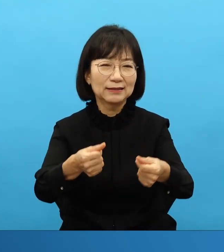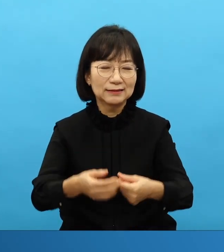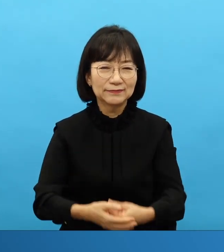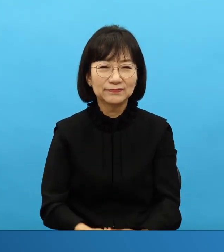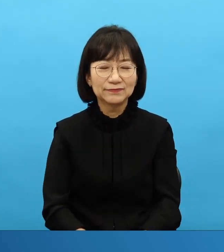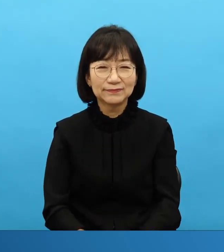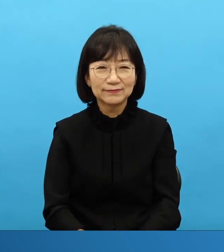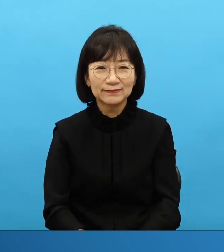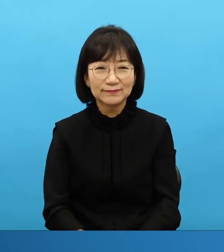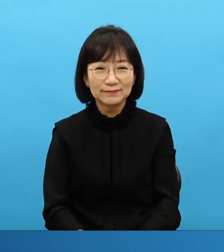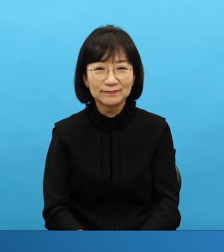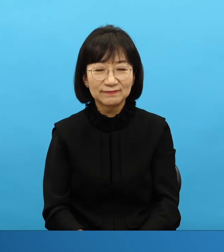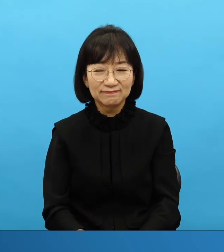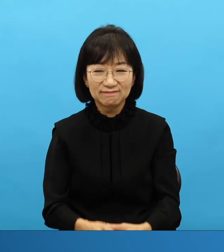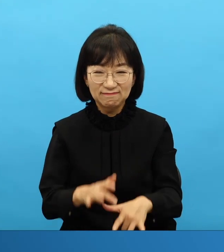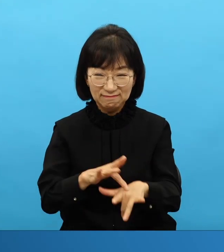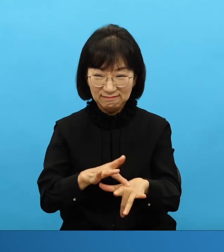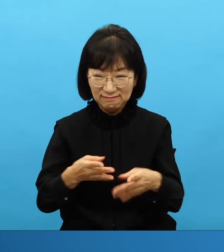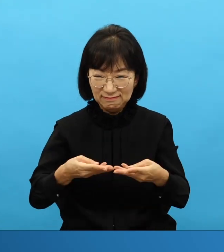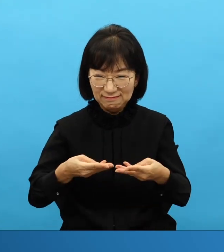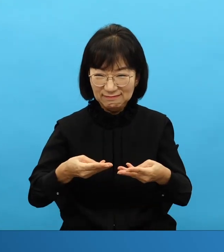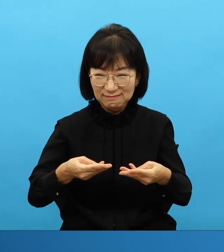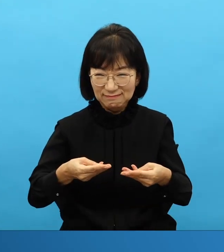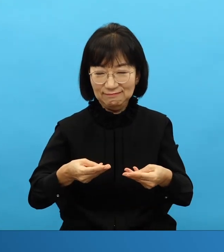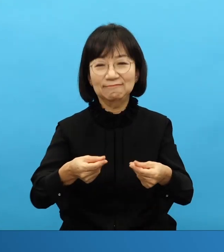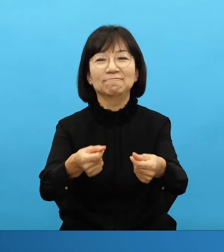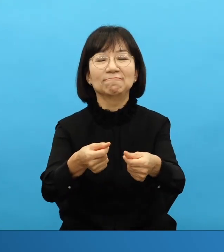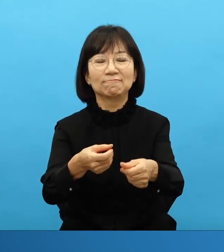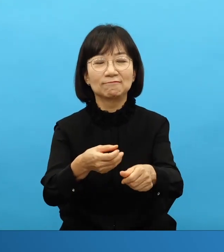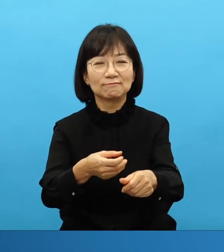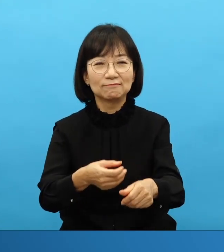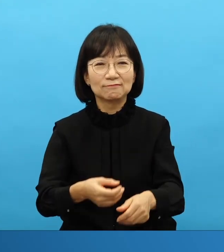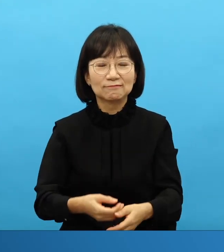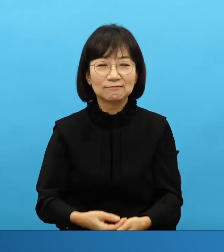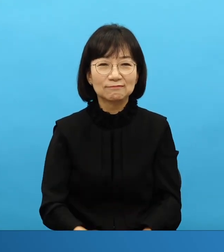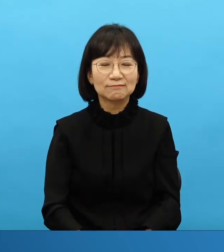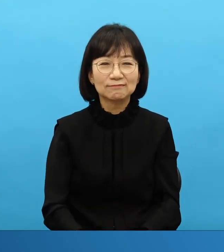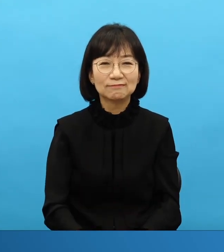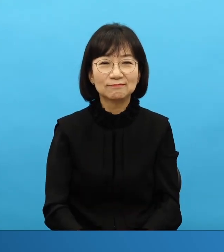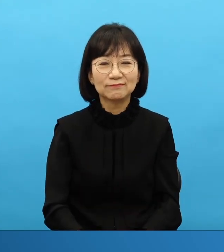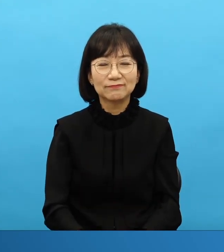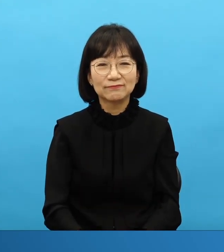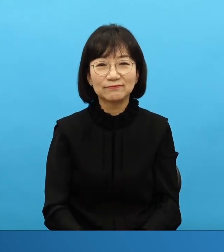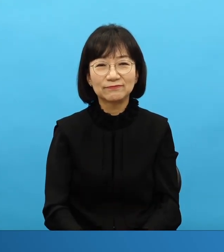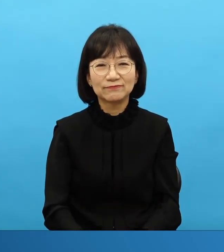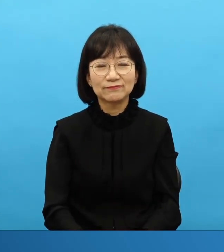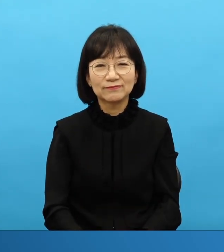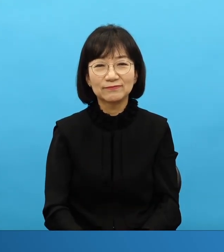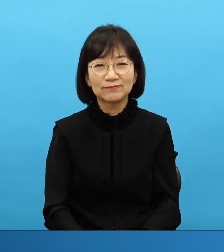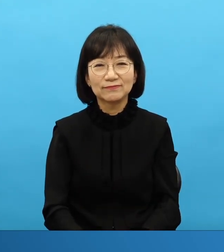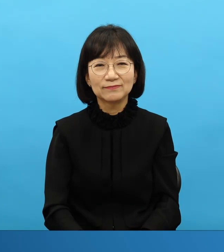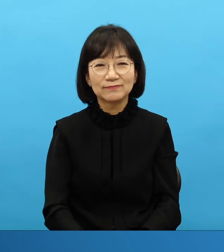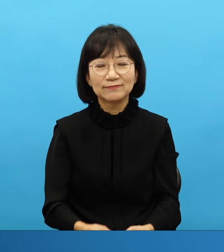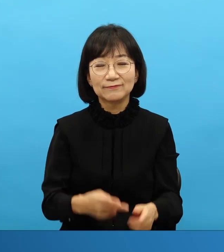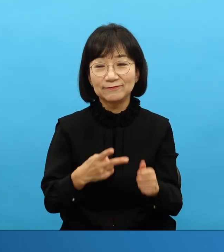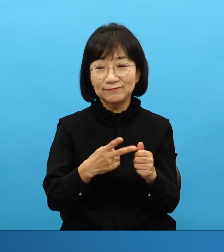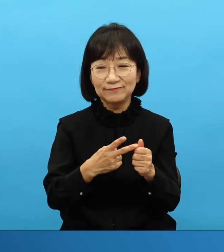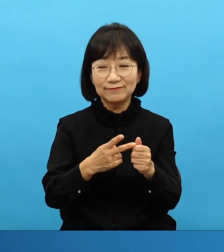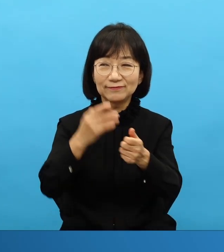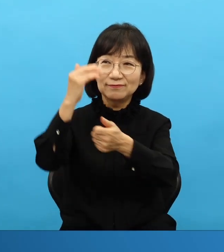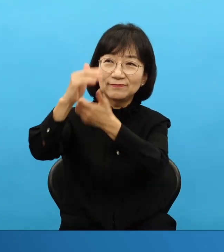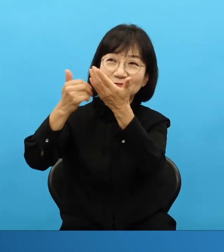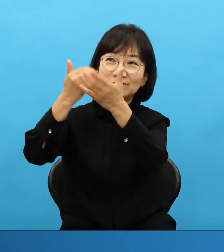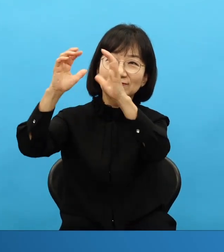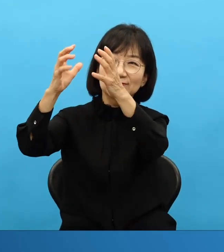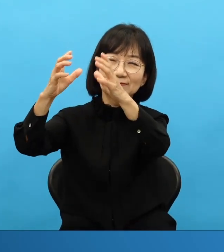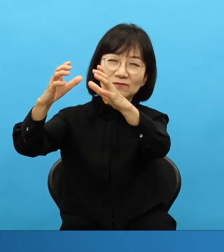下， 사단을 박살내도록 만드는 就是 겁니다. 完全粉碎撒旦。 그리고 두 번째는 뭐냐면 하나님의 나라 확장입니다. 第二点是什么